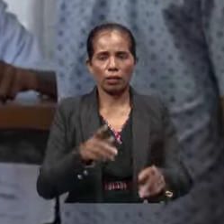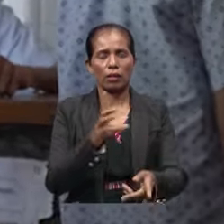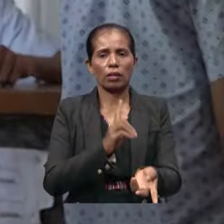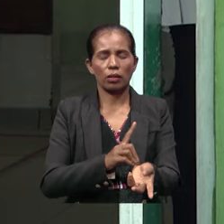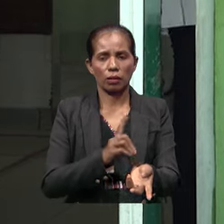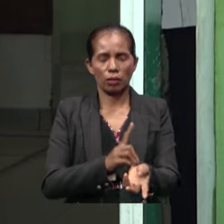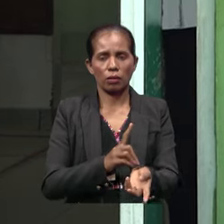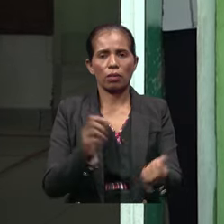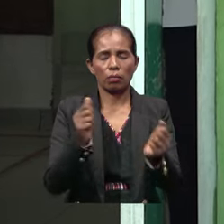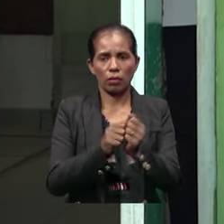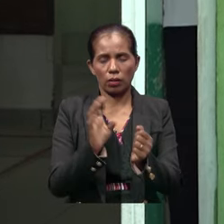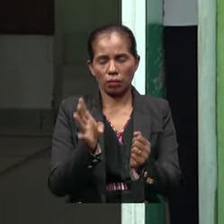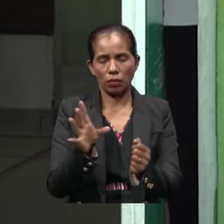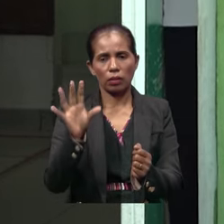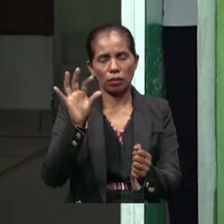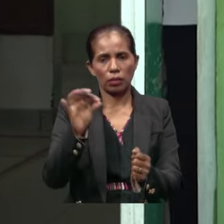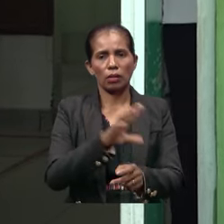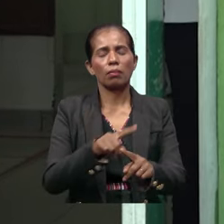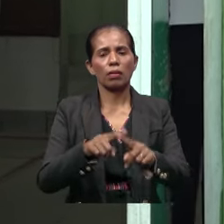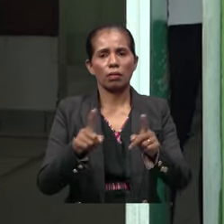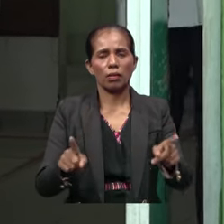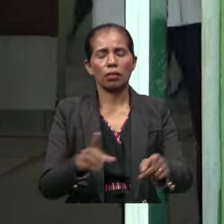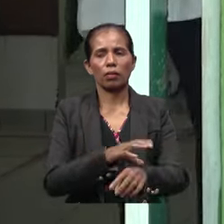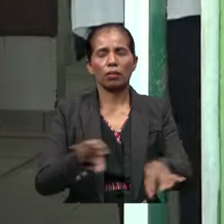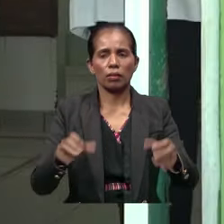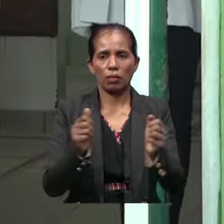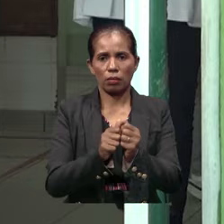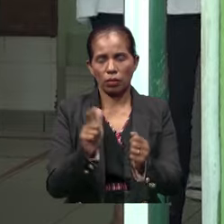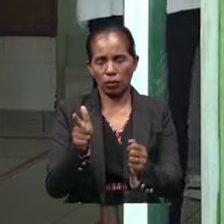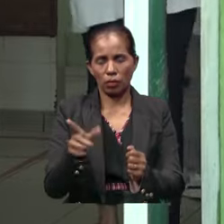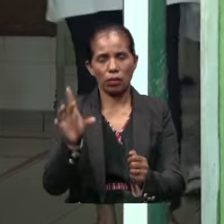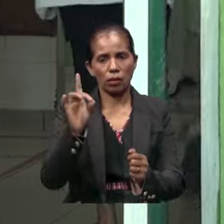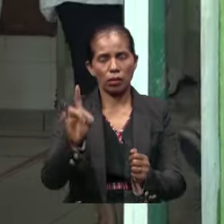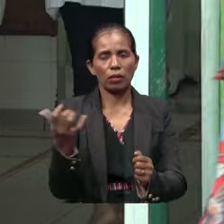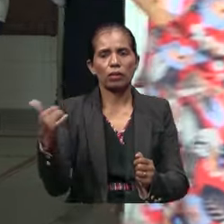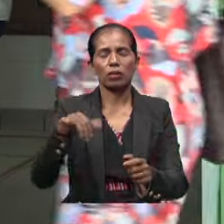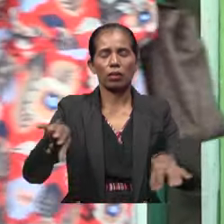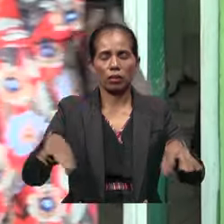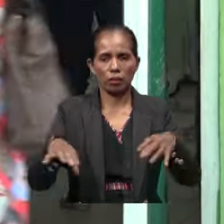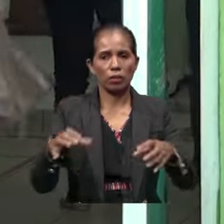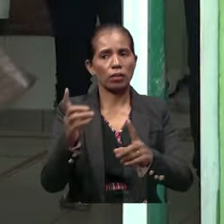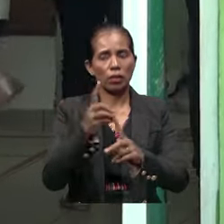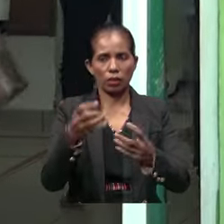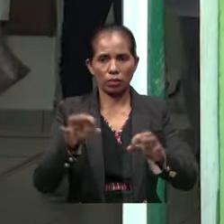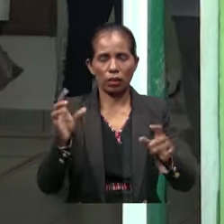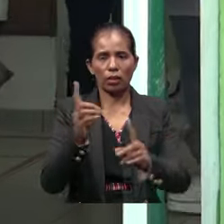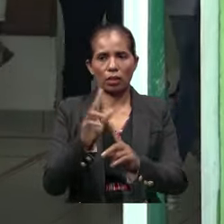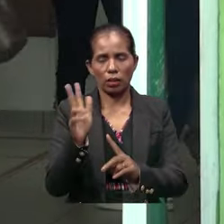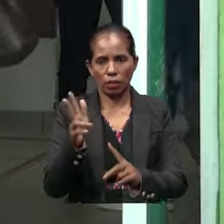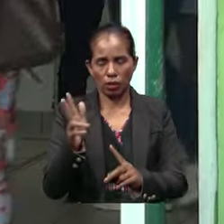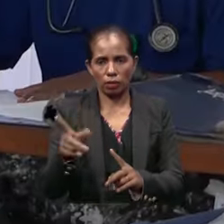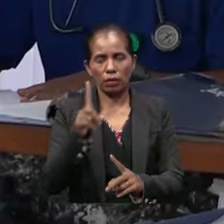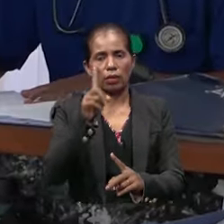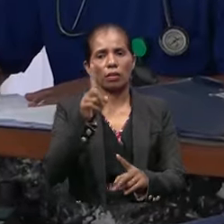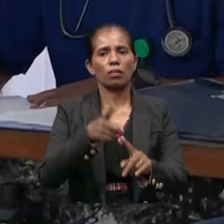hamuto kat nulu resensia, mas be pessoal saúde contratado ronulu resin hitu, sirane contrato termina ona e a loron tolu nulu resin